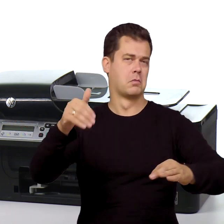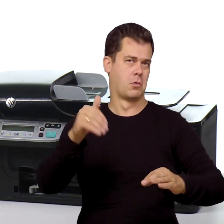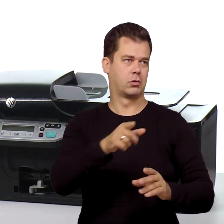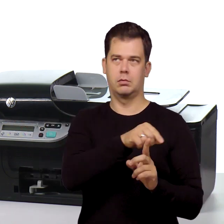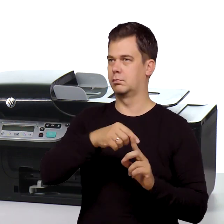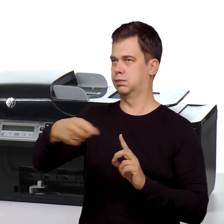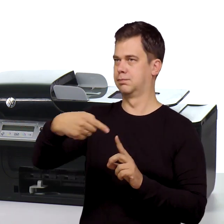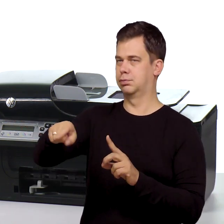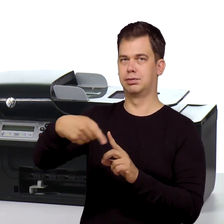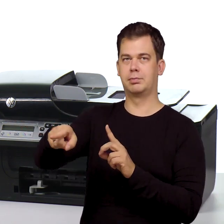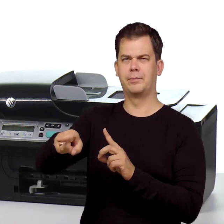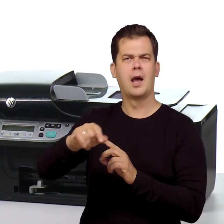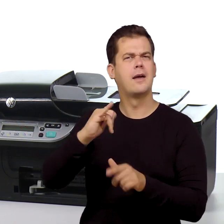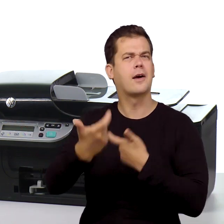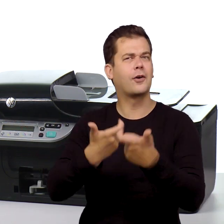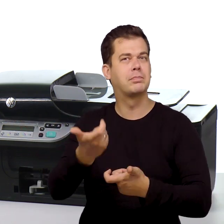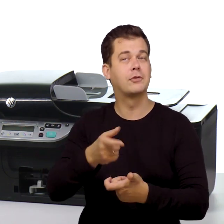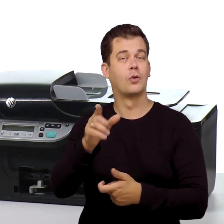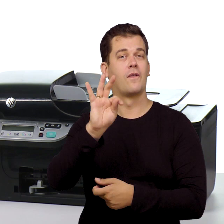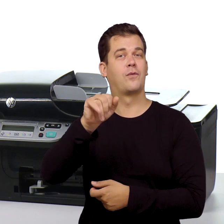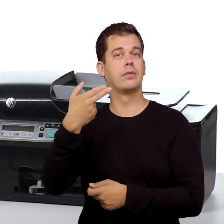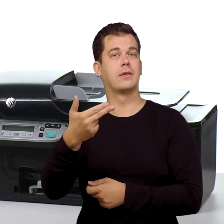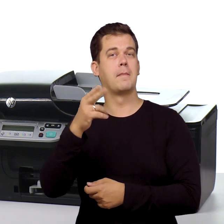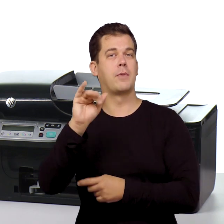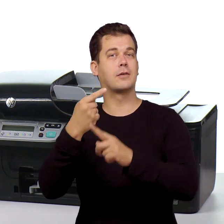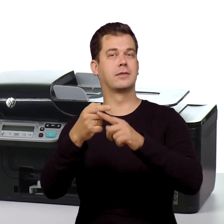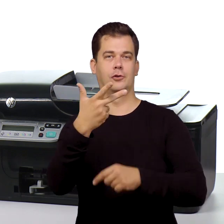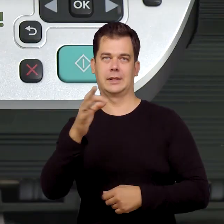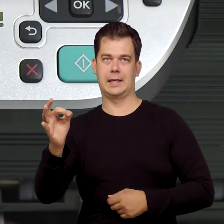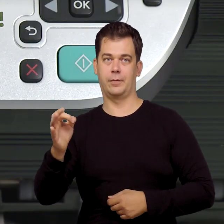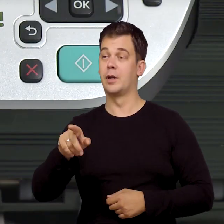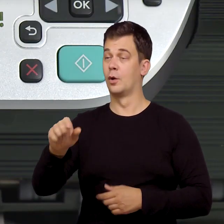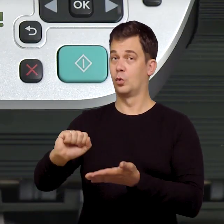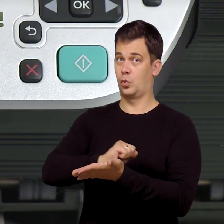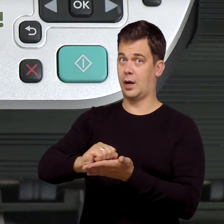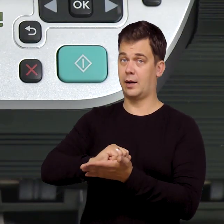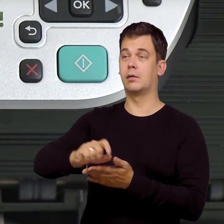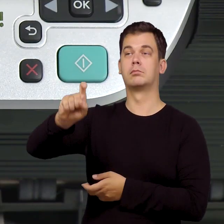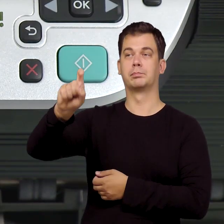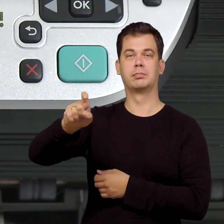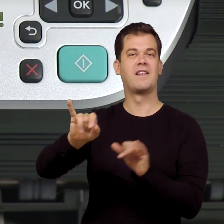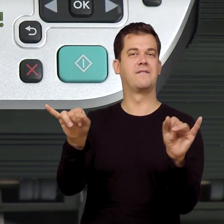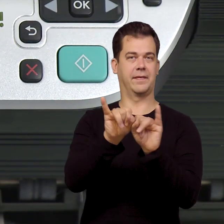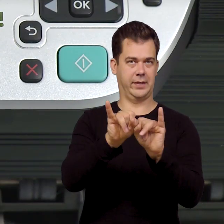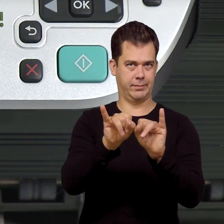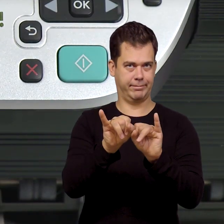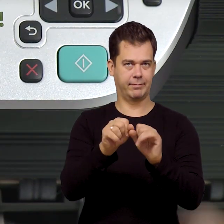podłączania jej przez USB. Pokażę, jak to zrobić z Fanboxem 3.0. W drukarce włączamy Wi-Fi,